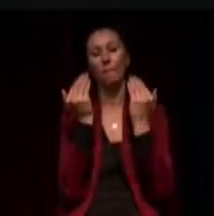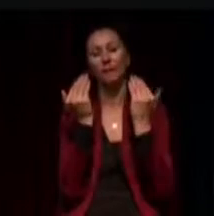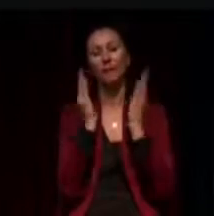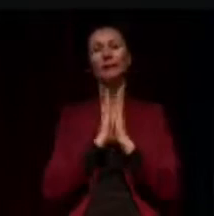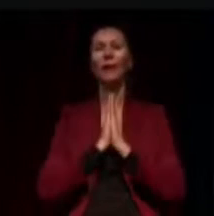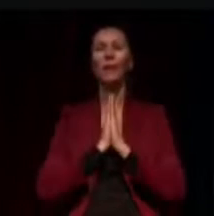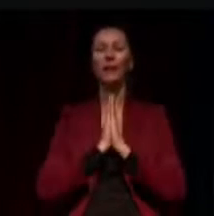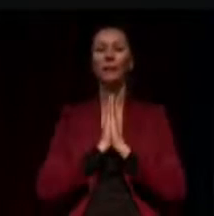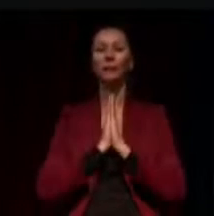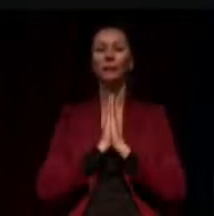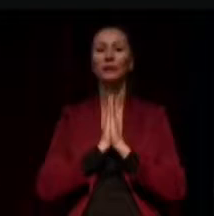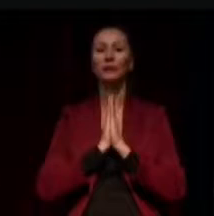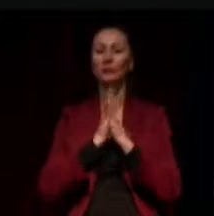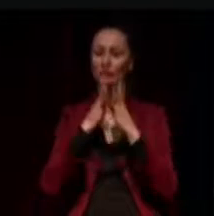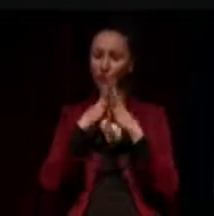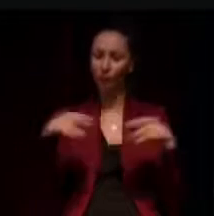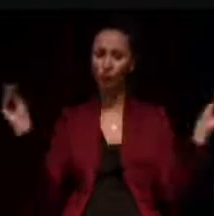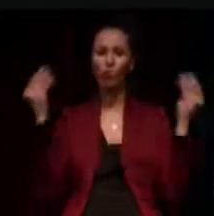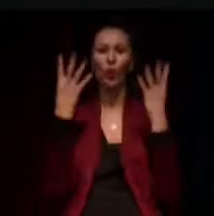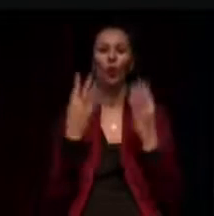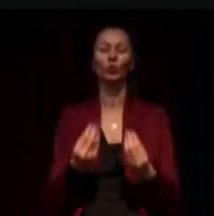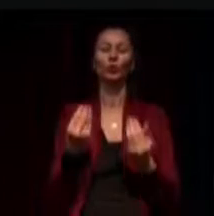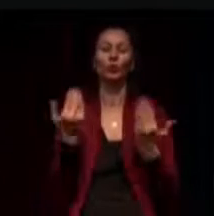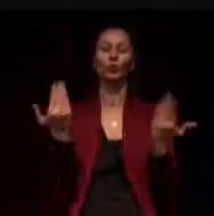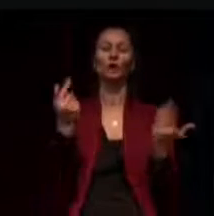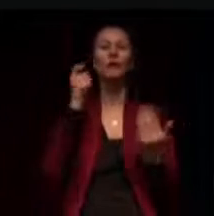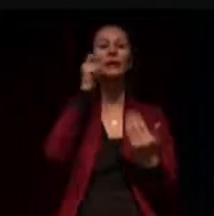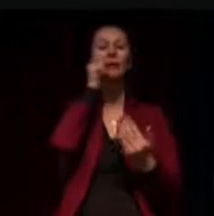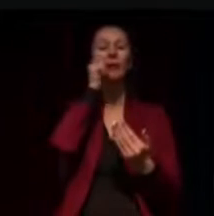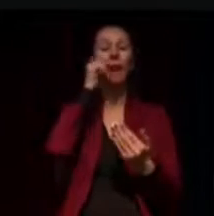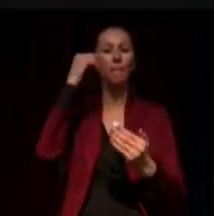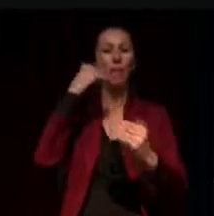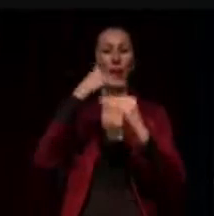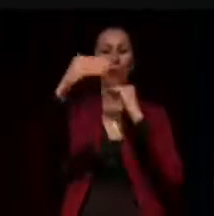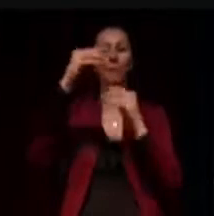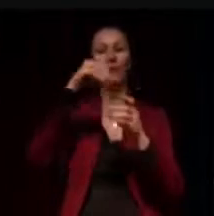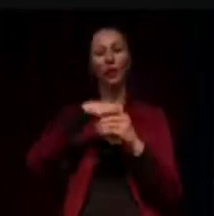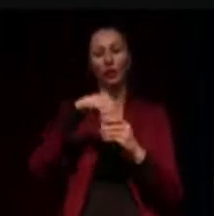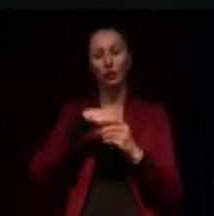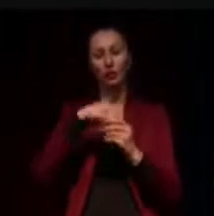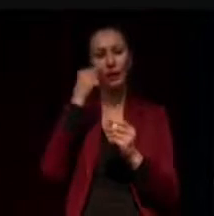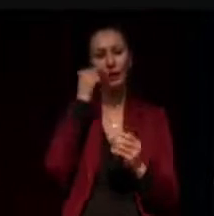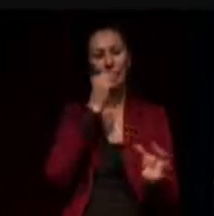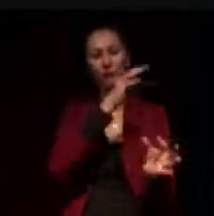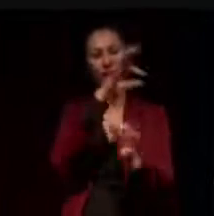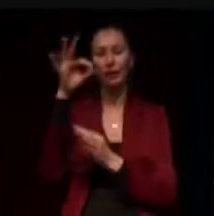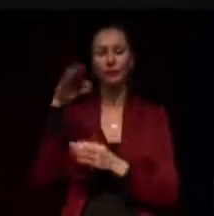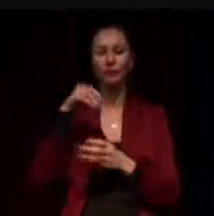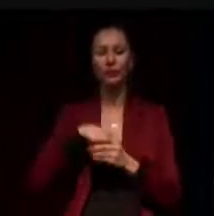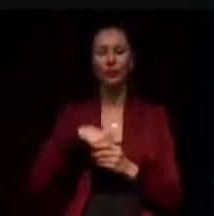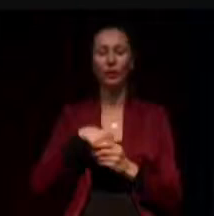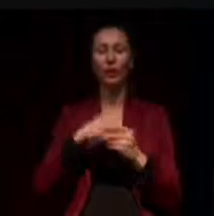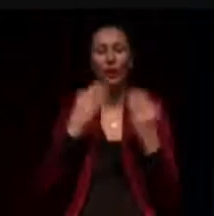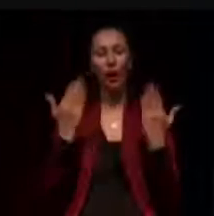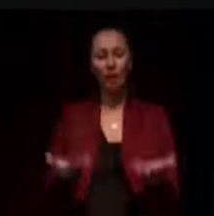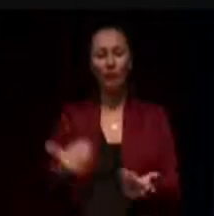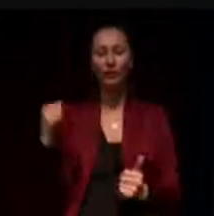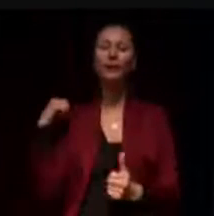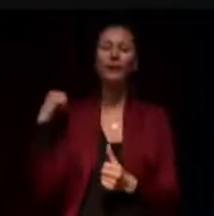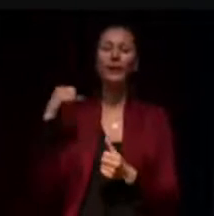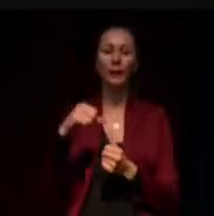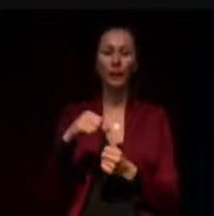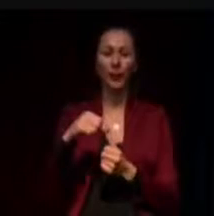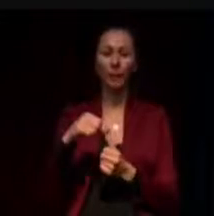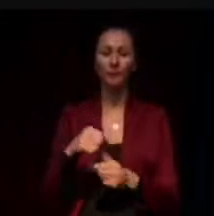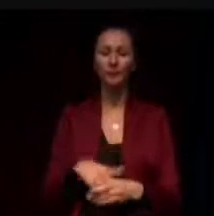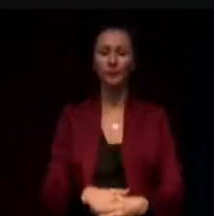ve temennimiz bertaraf olsun. İslam aleminin ve insanlığın üzerinden. Evet, yine bu